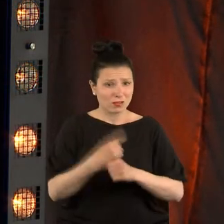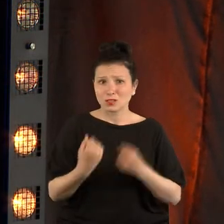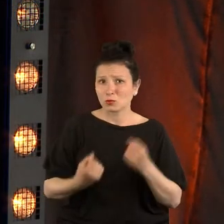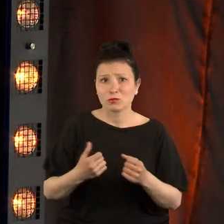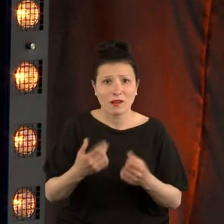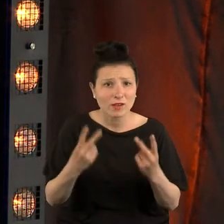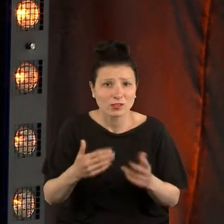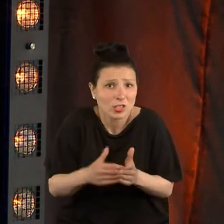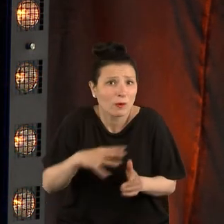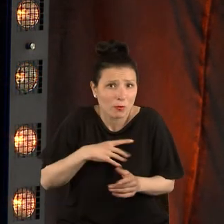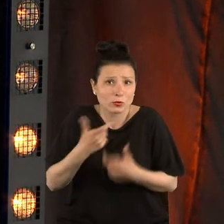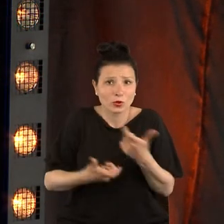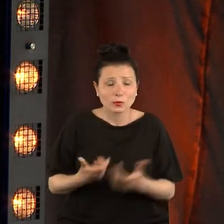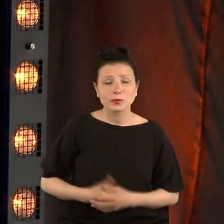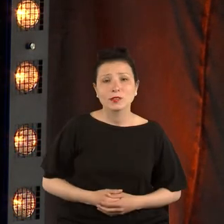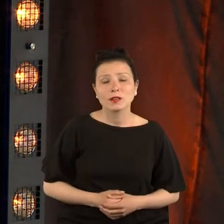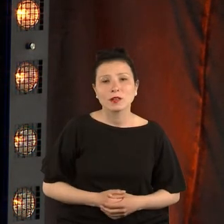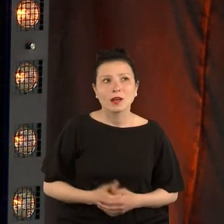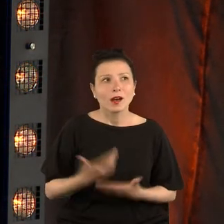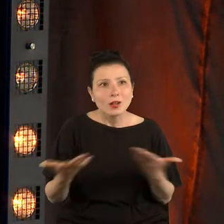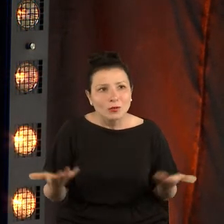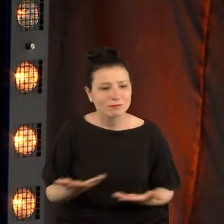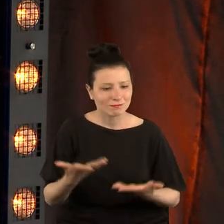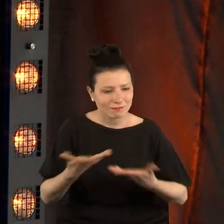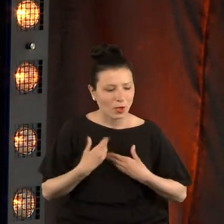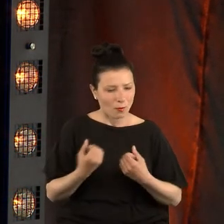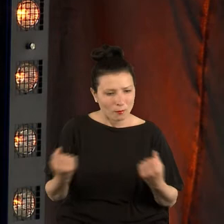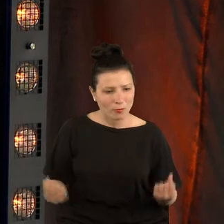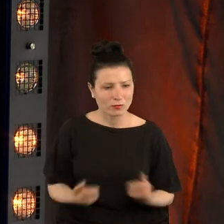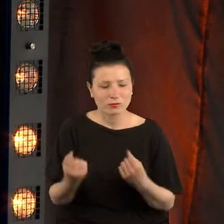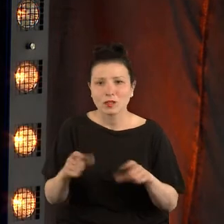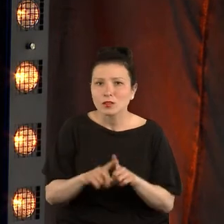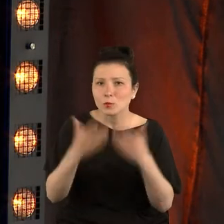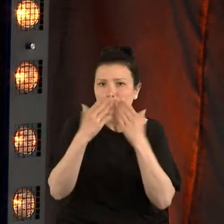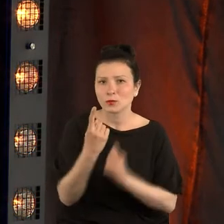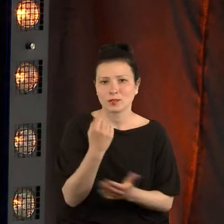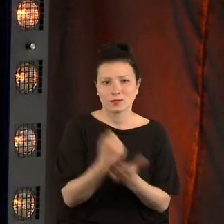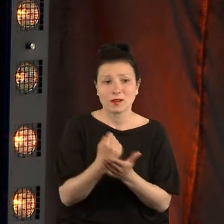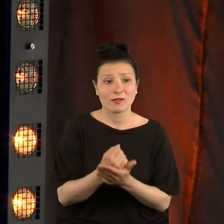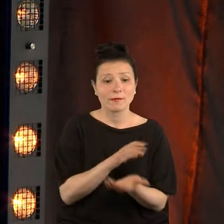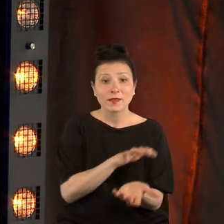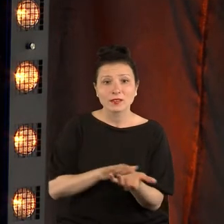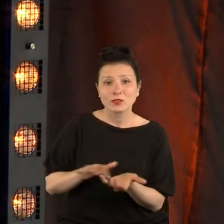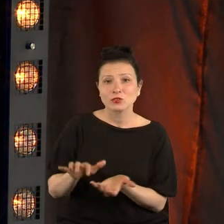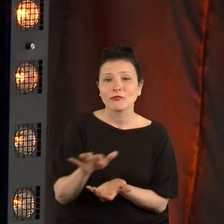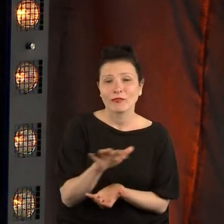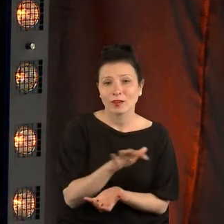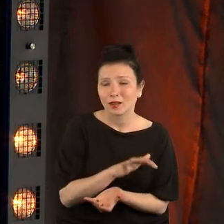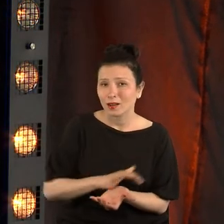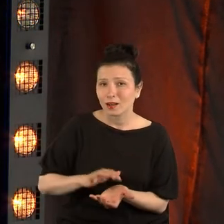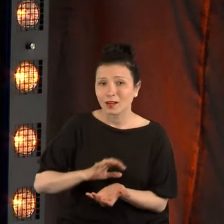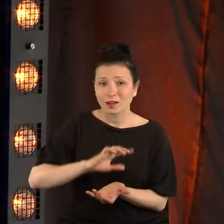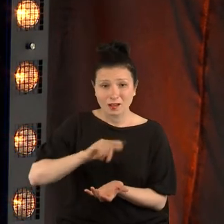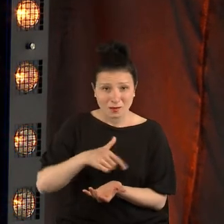takie ważne. Ale to mnie jakoś zmotywowało, jakby pokazało mi też jedną rzecz, że na tym świecie nie